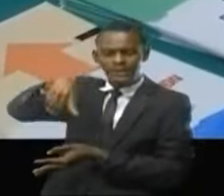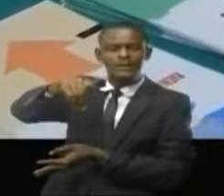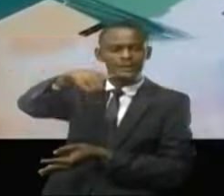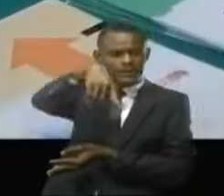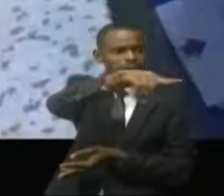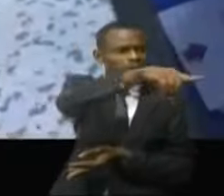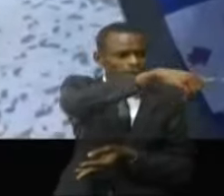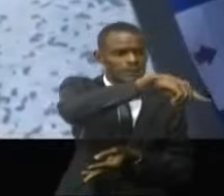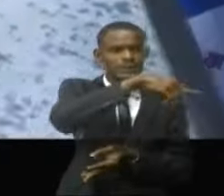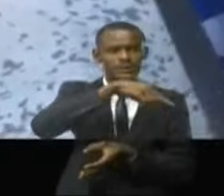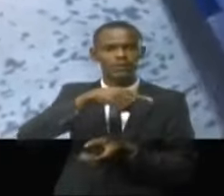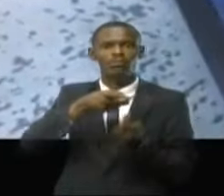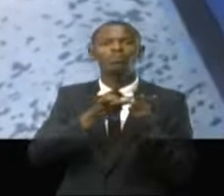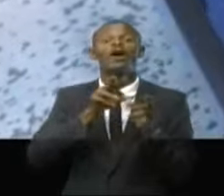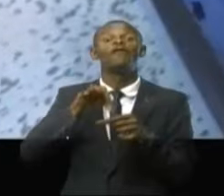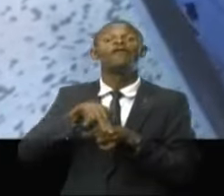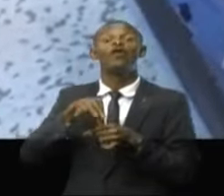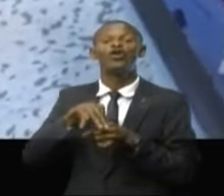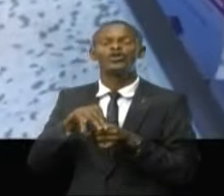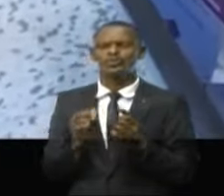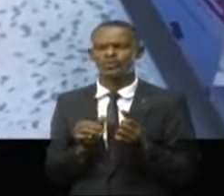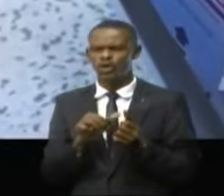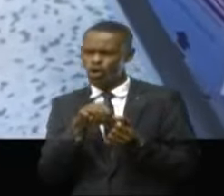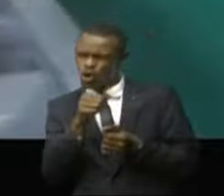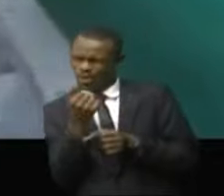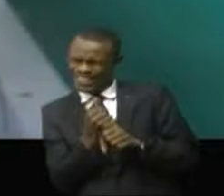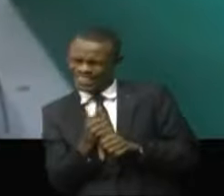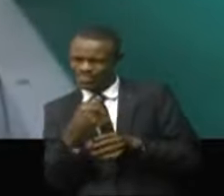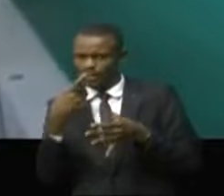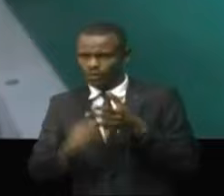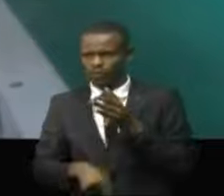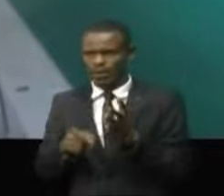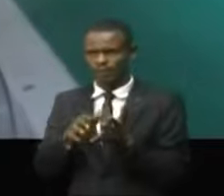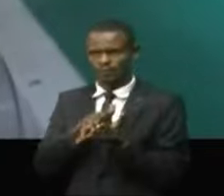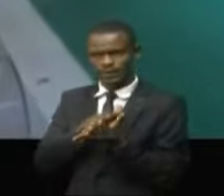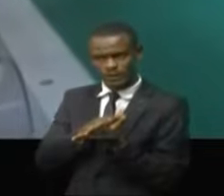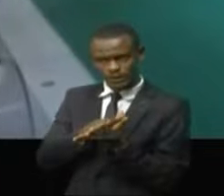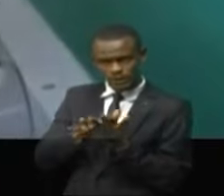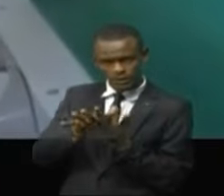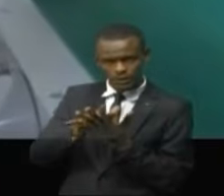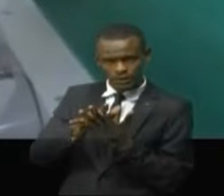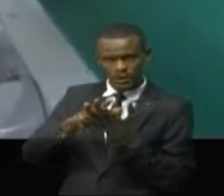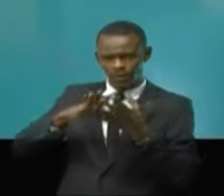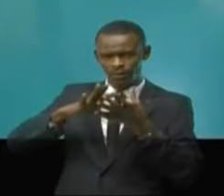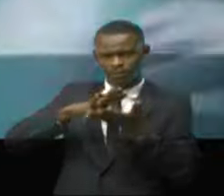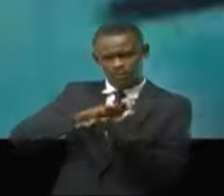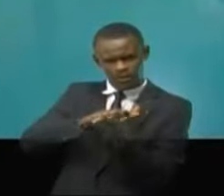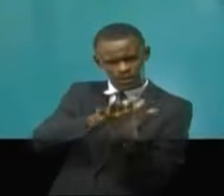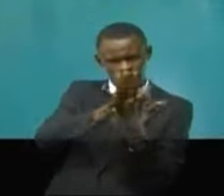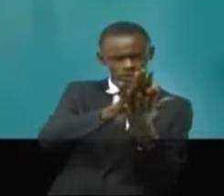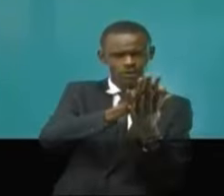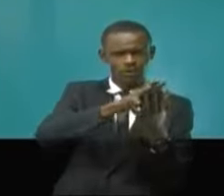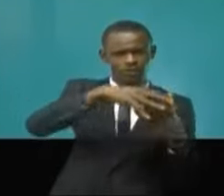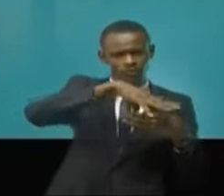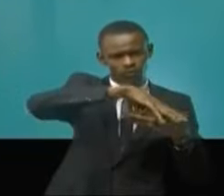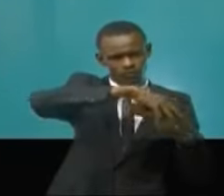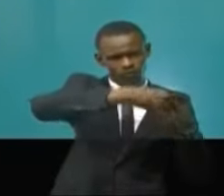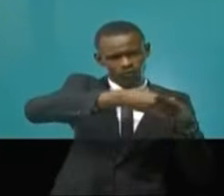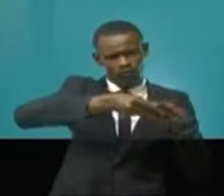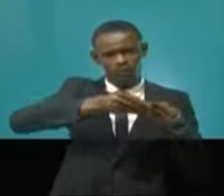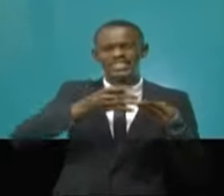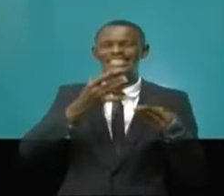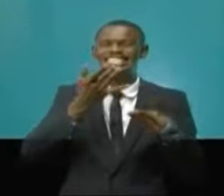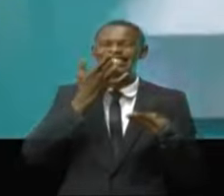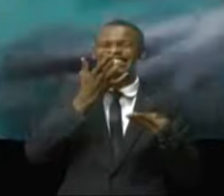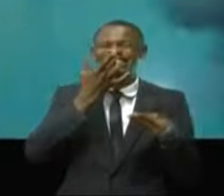de vote personnalisés avec des étiquette spécifique et la mise en plastique pour éviter tout désagrément dû aux